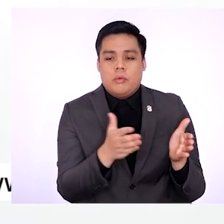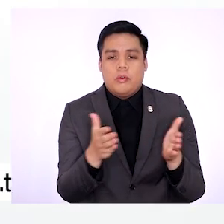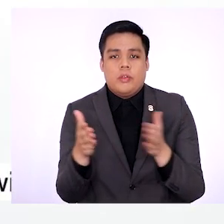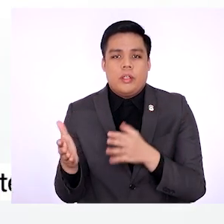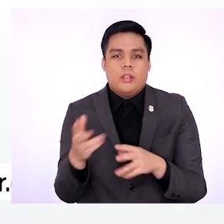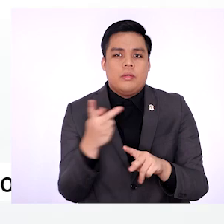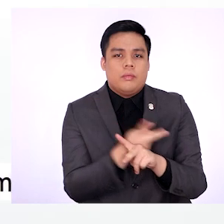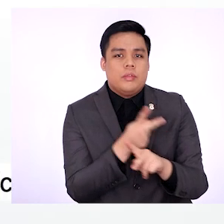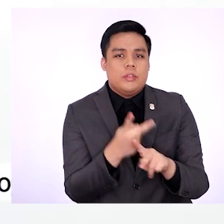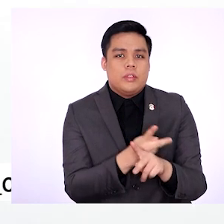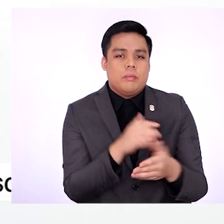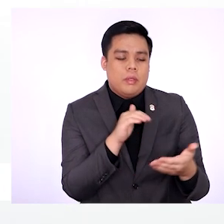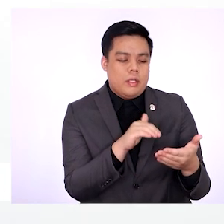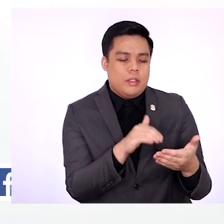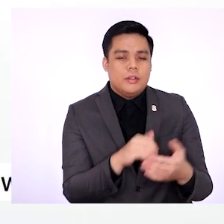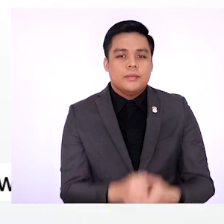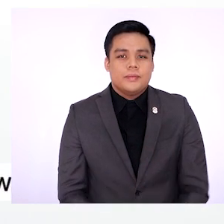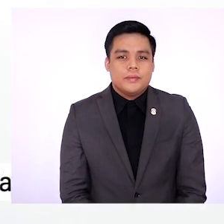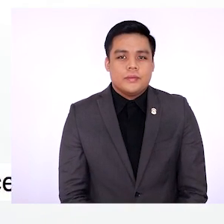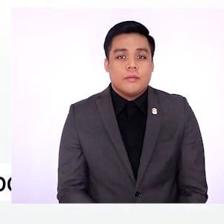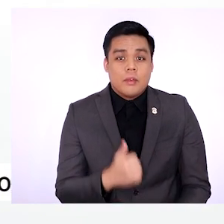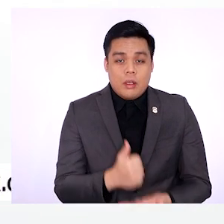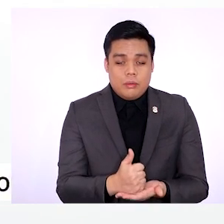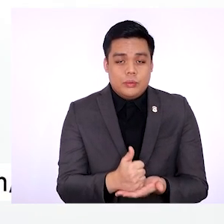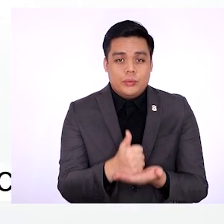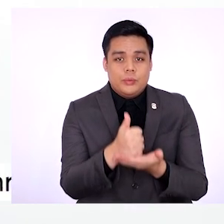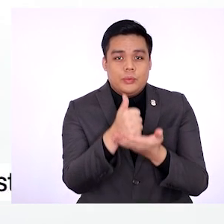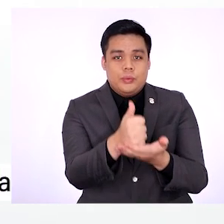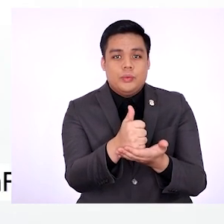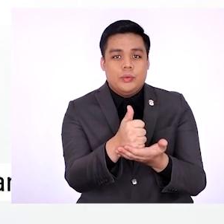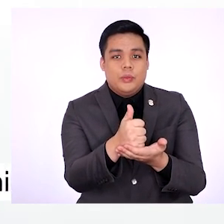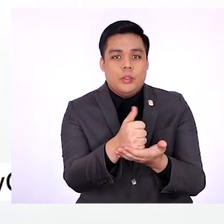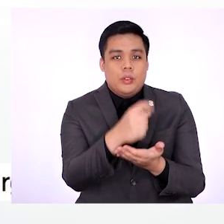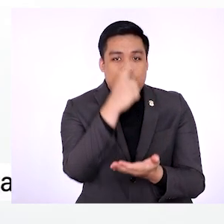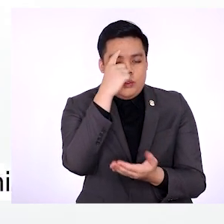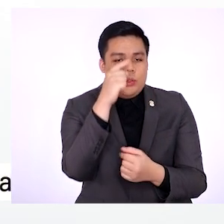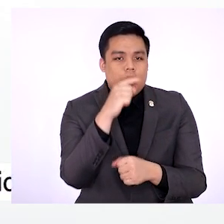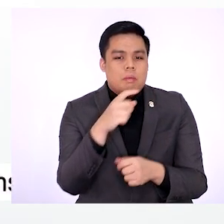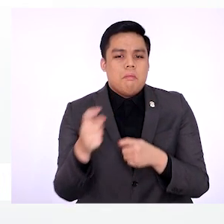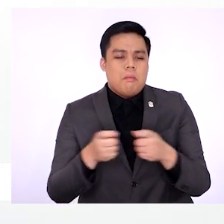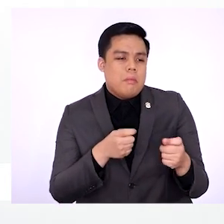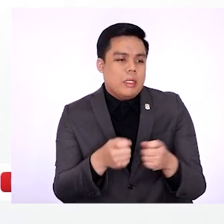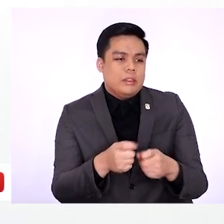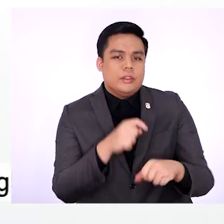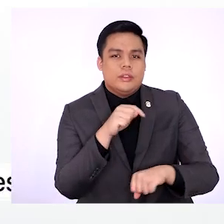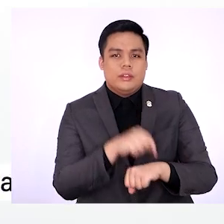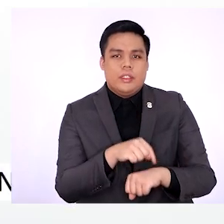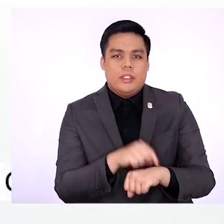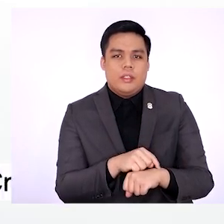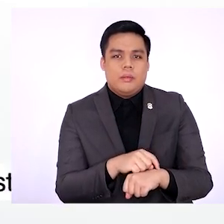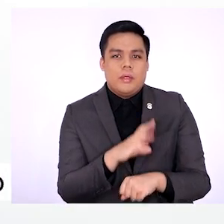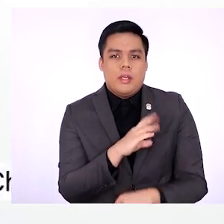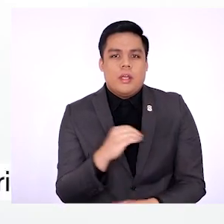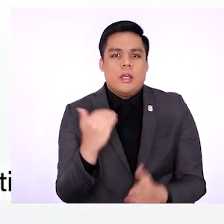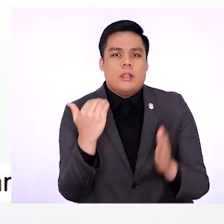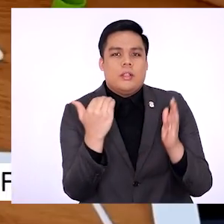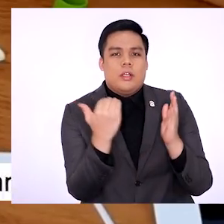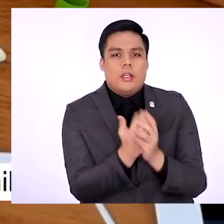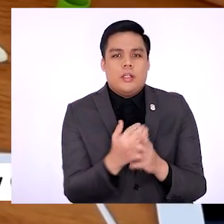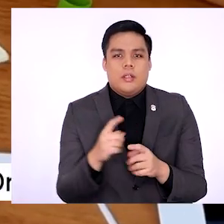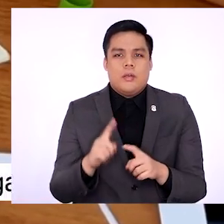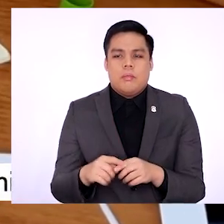produktibo sa kanilang pag-aaral. Nakakatulong din po ito para mamanage po ang kanilang oras at maiwasan po ang